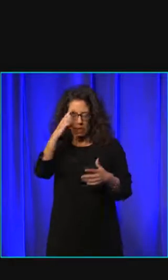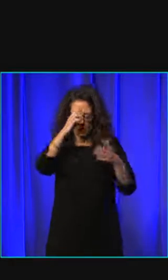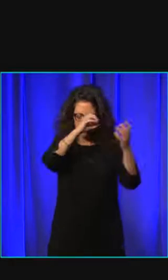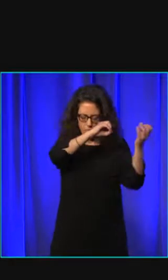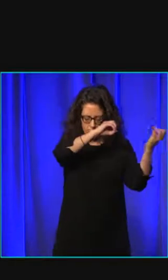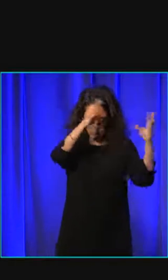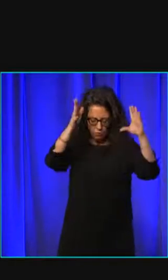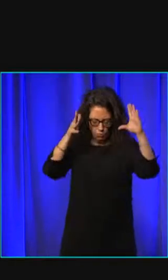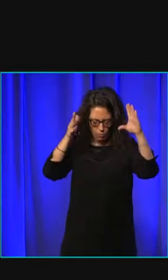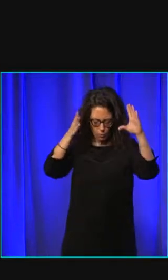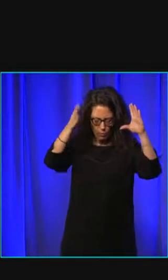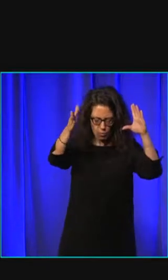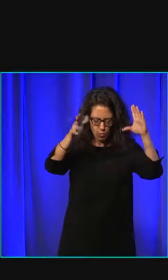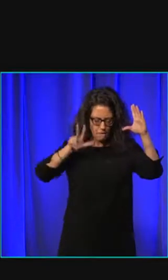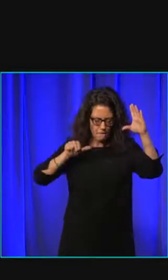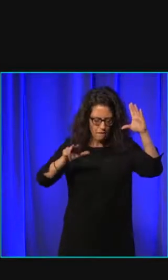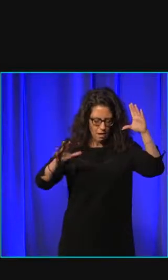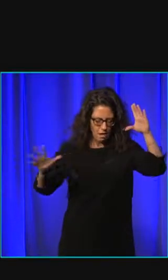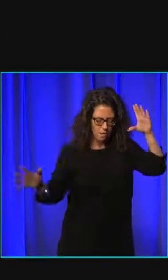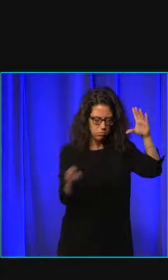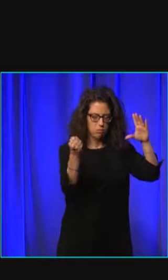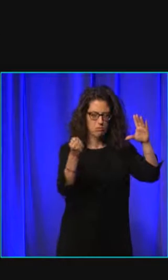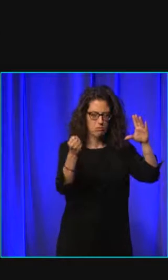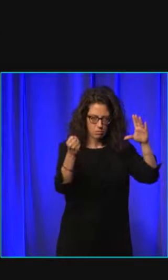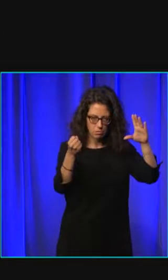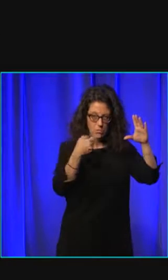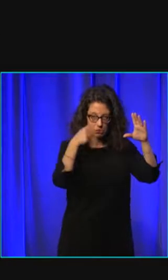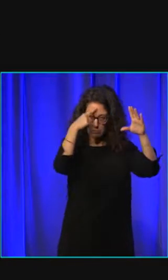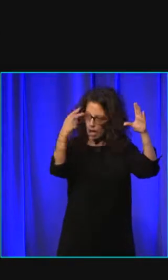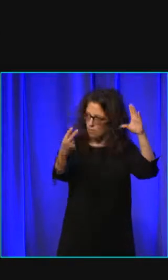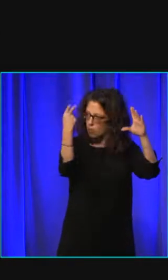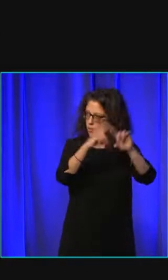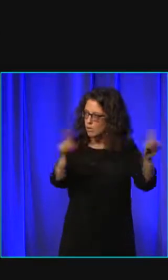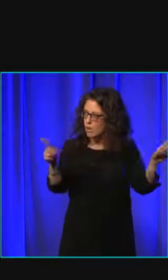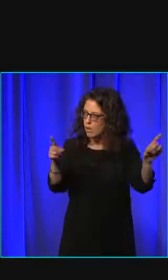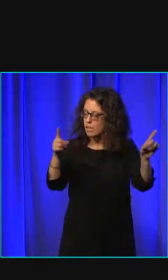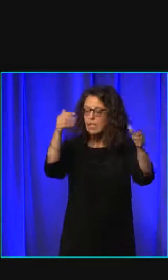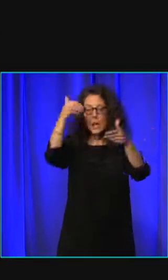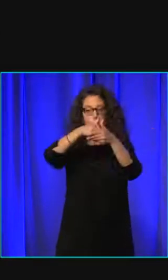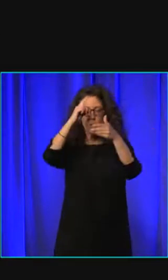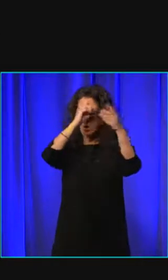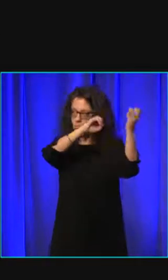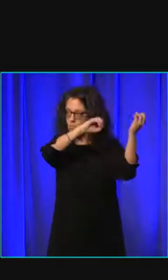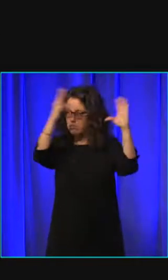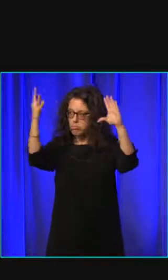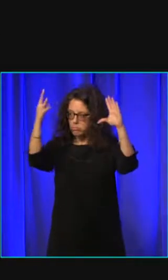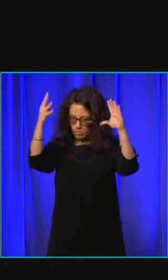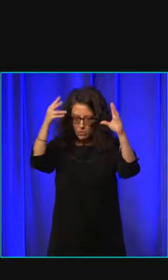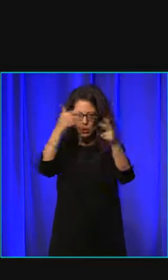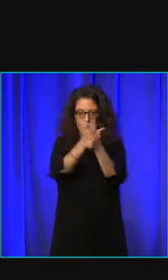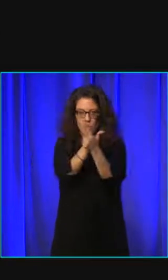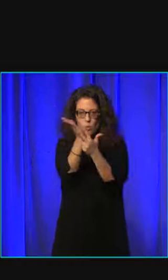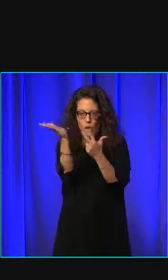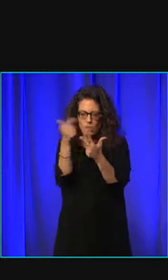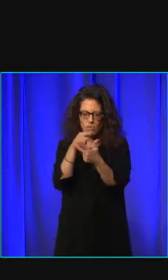du futur. C'est-à-dire que la partie non directement observable, elle se compose de trois parties qu'on ne voit pas. Le but de